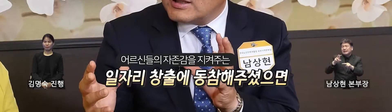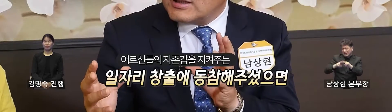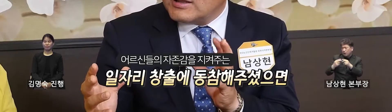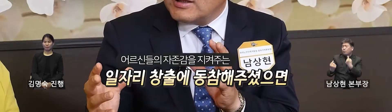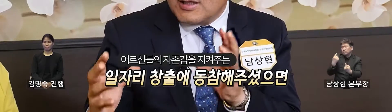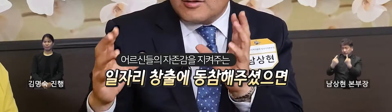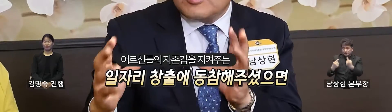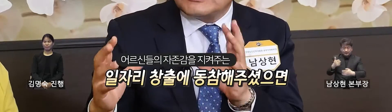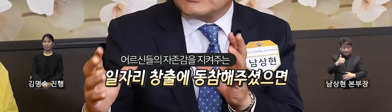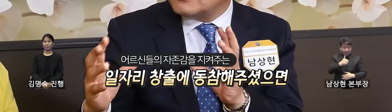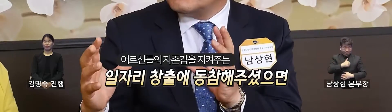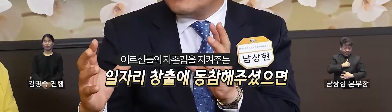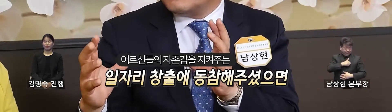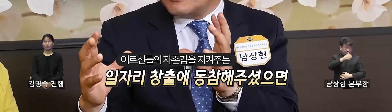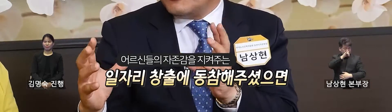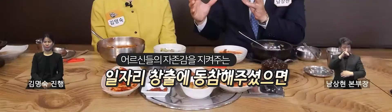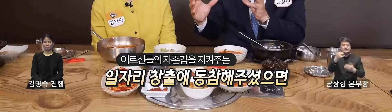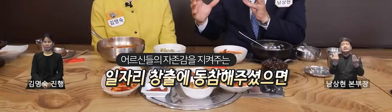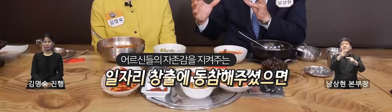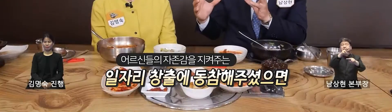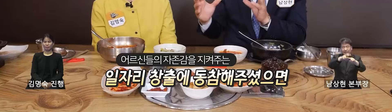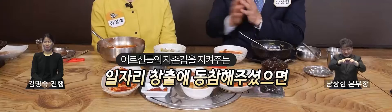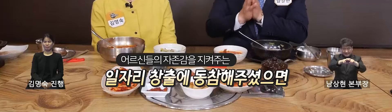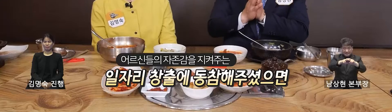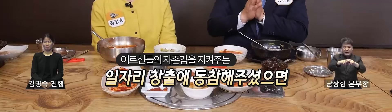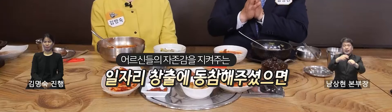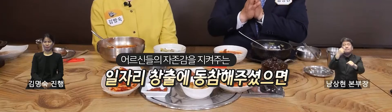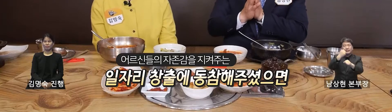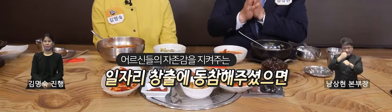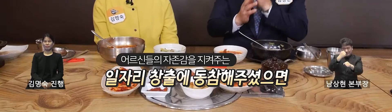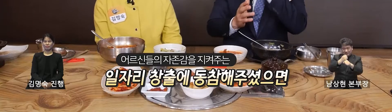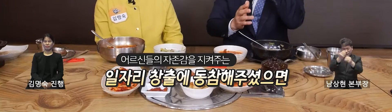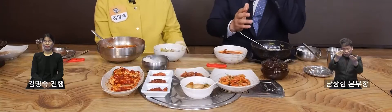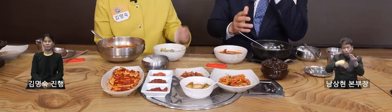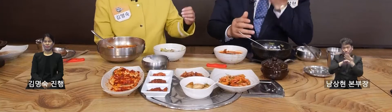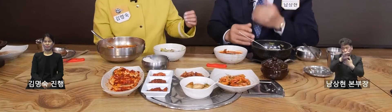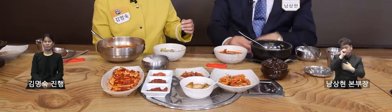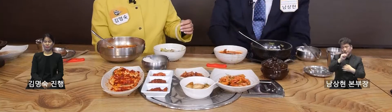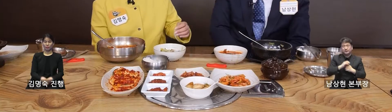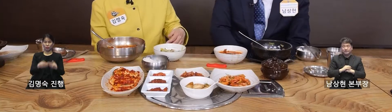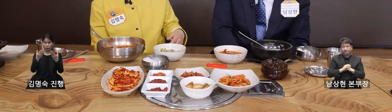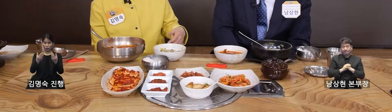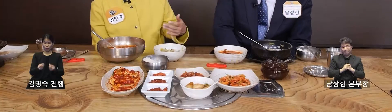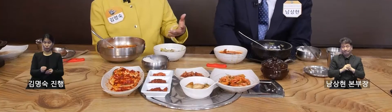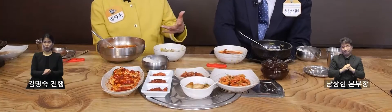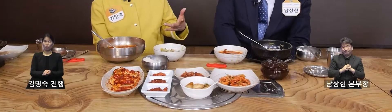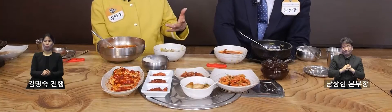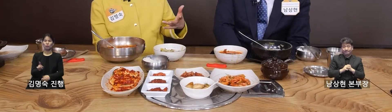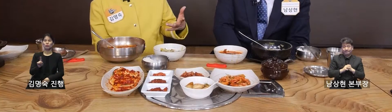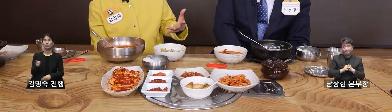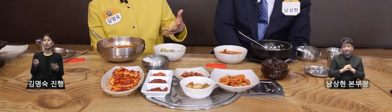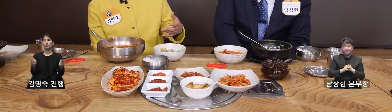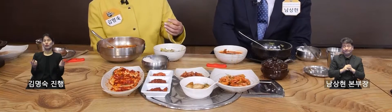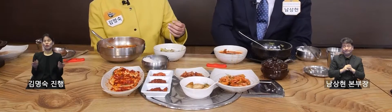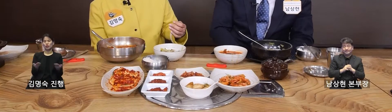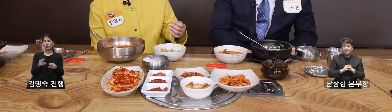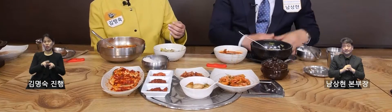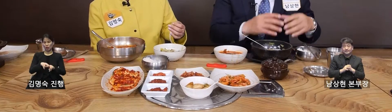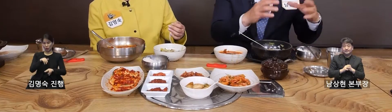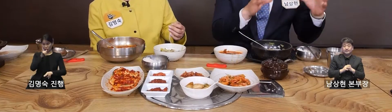있는 일자리들을 우리 자치단체장님들께서 고민을 좀 하셨으면 좋겠어요. 그럼 예를 들어서 어떤 게